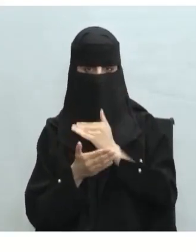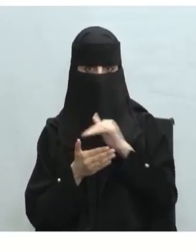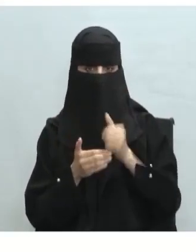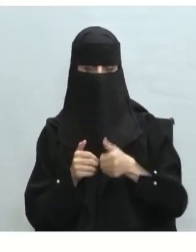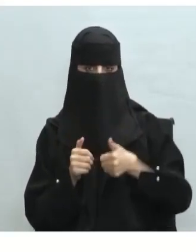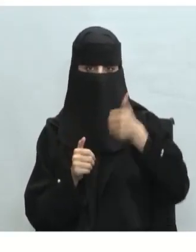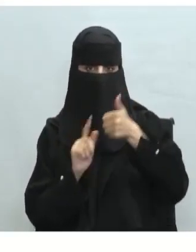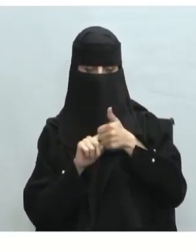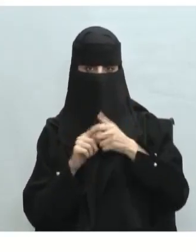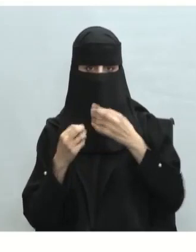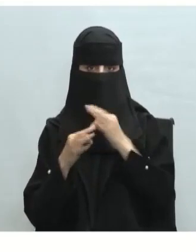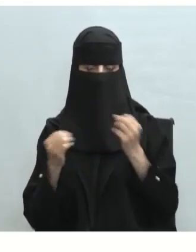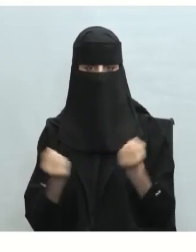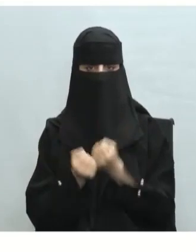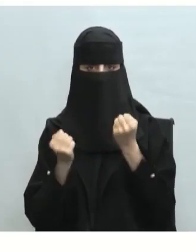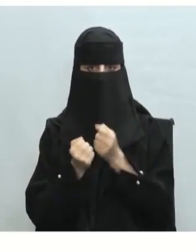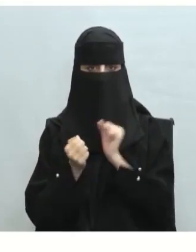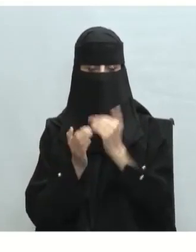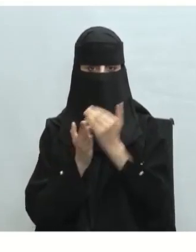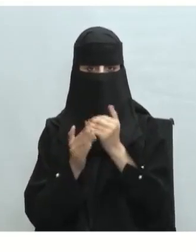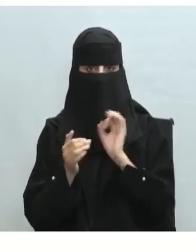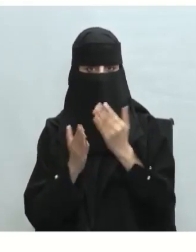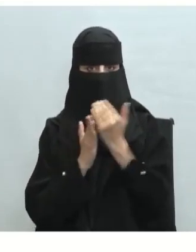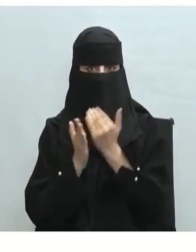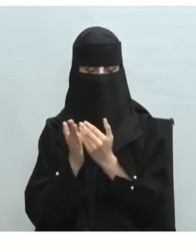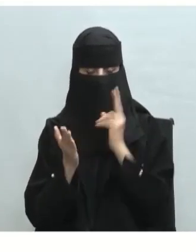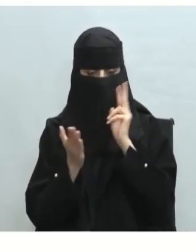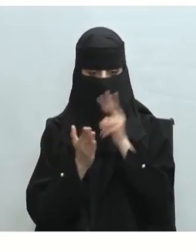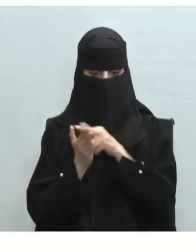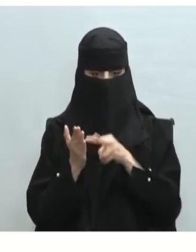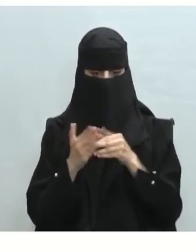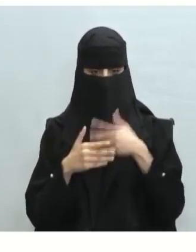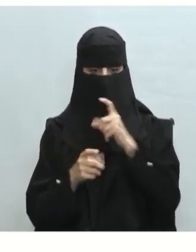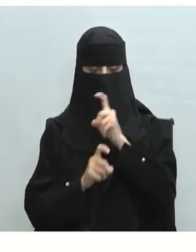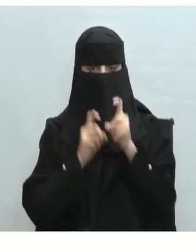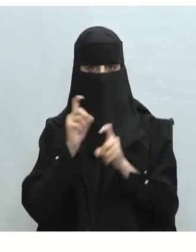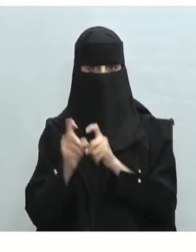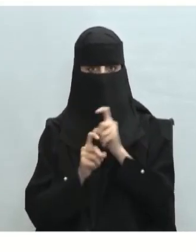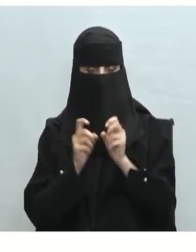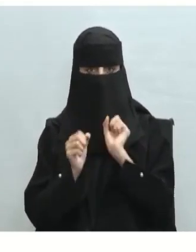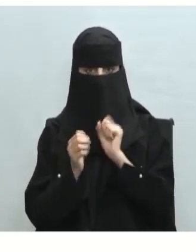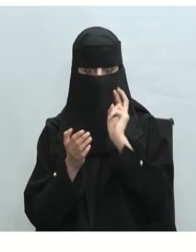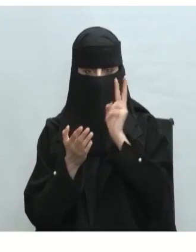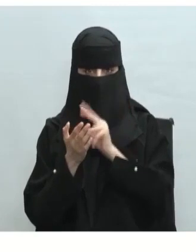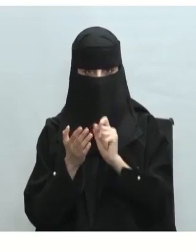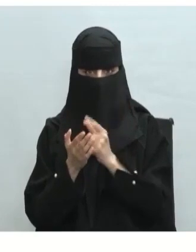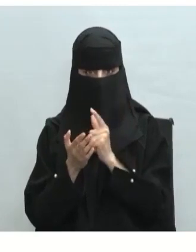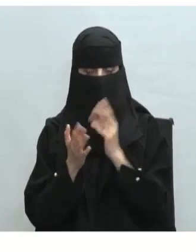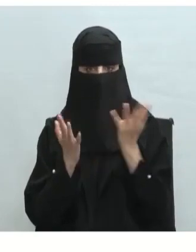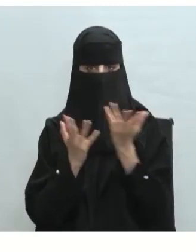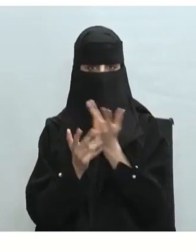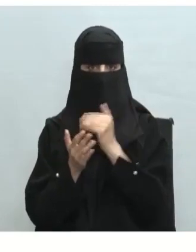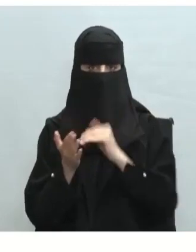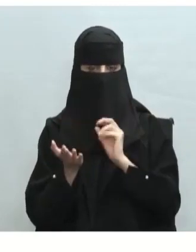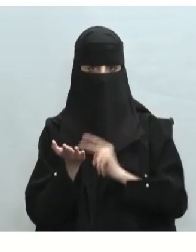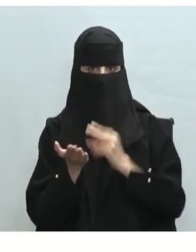واحد على خطوات القراءه اسئله ما قبل القراءه القراءه التمهيديه السريعه الخطوات الخمس للقراءه المركزه اسئله ما بعد القراءه